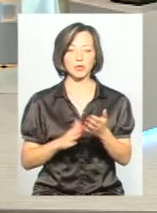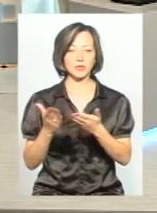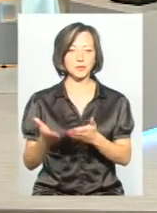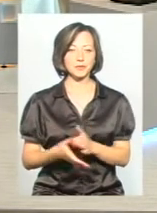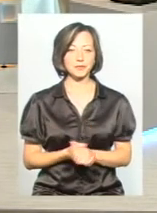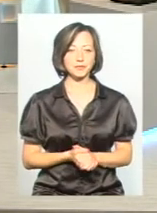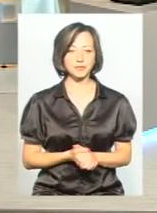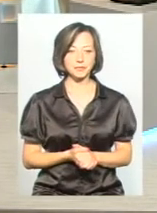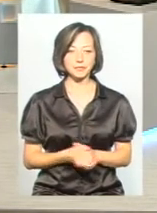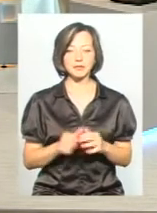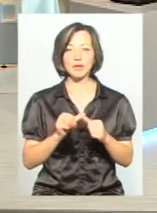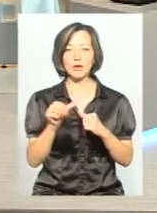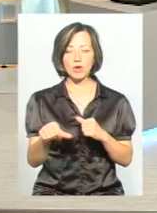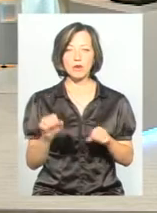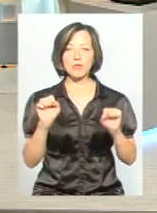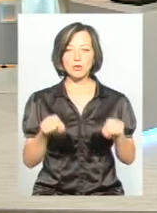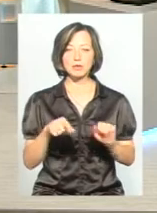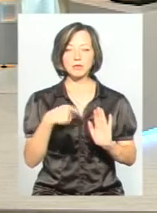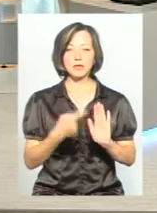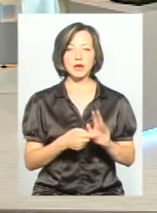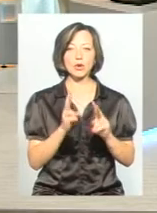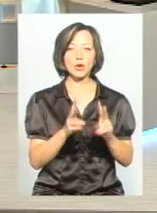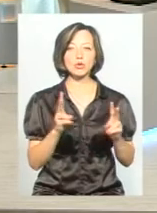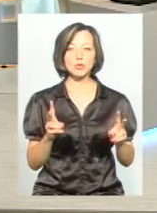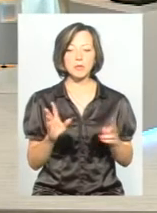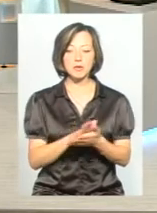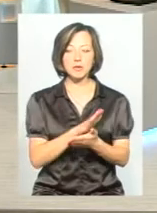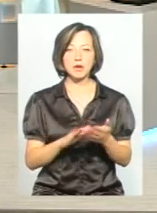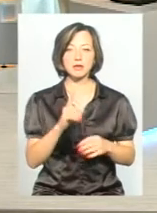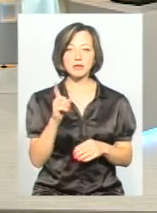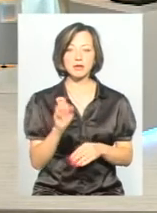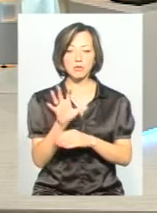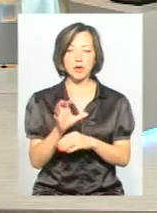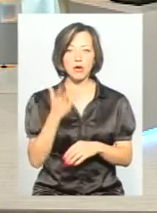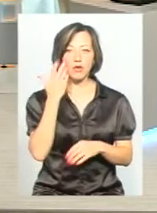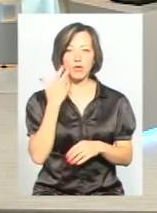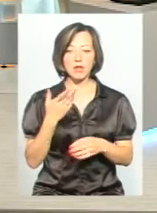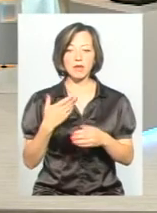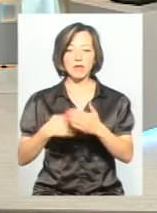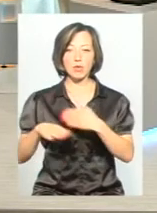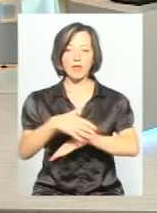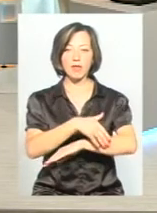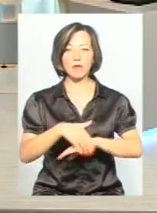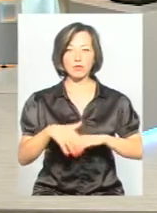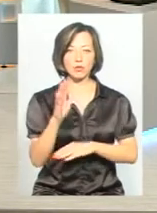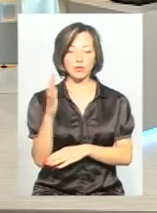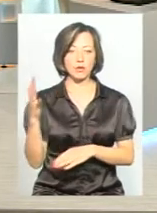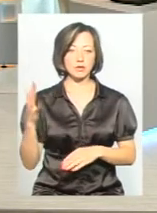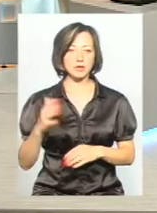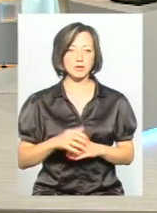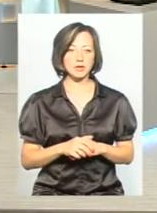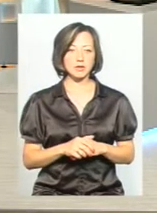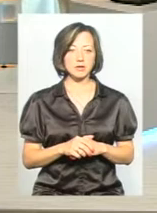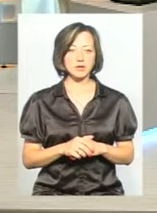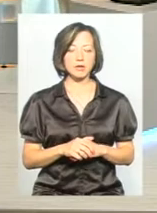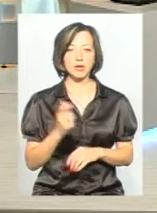Романе. Також окремо можна винести таке питання щодо того, хто ж все-таки прибирає за собаками, коли вони покидають свою домівку і вигулюють